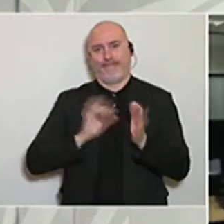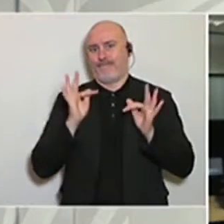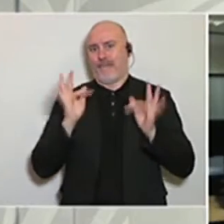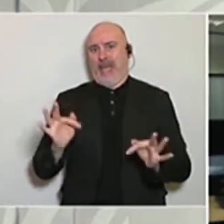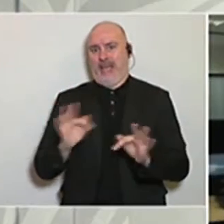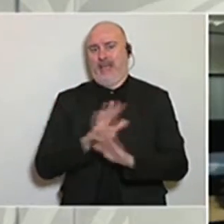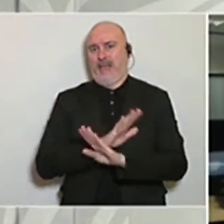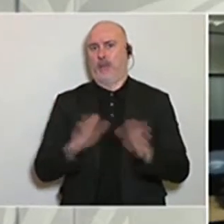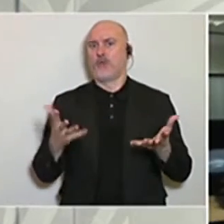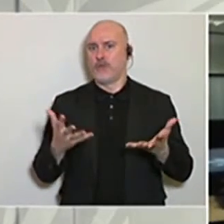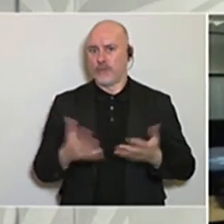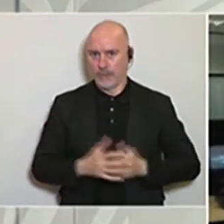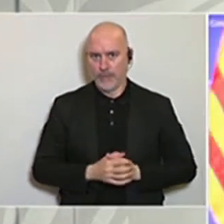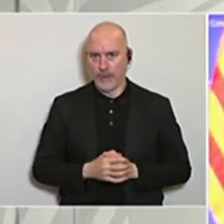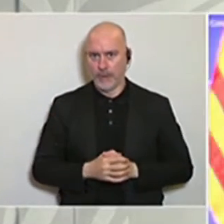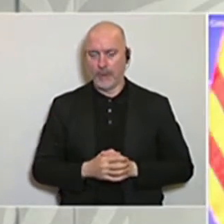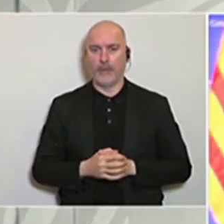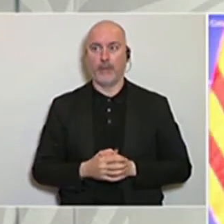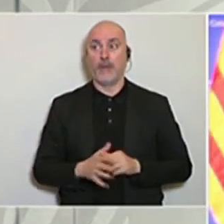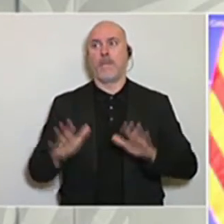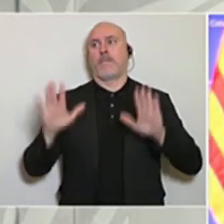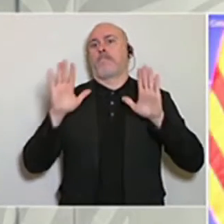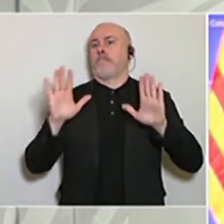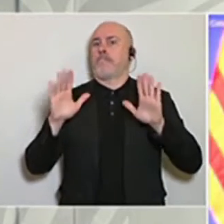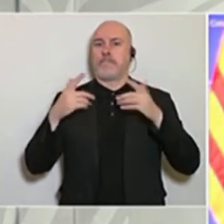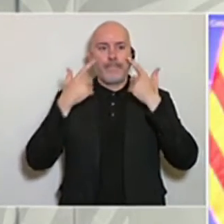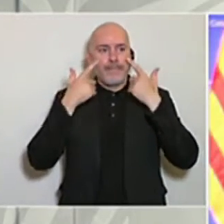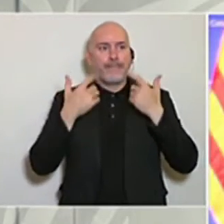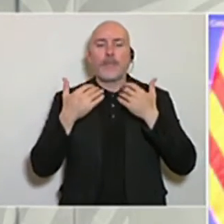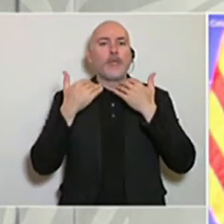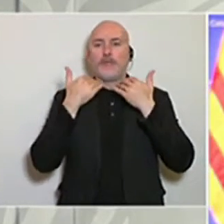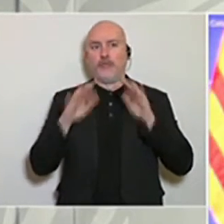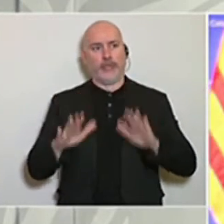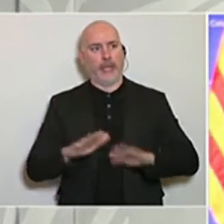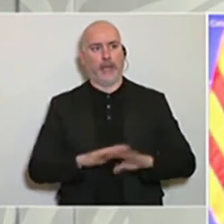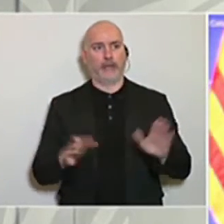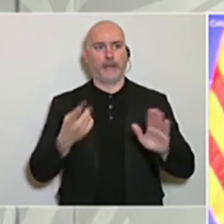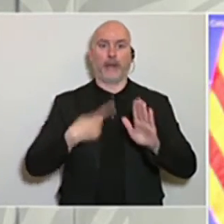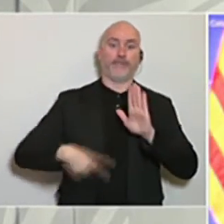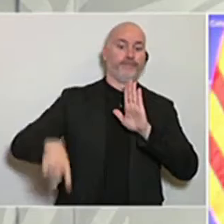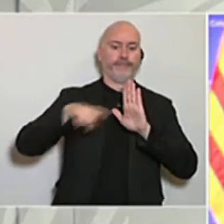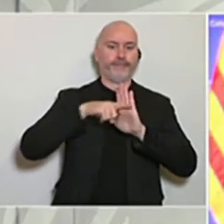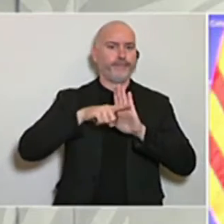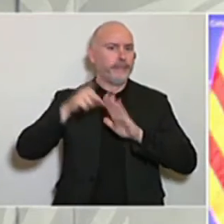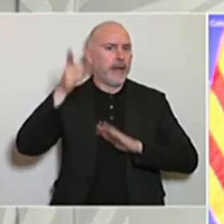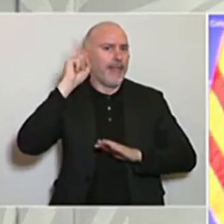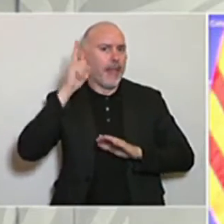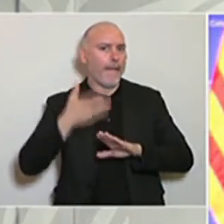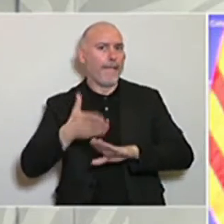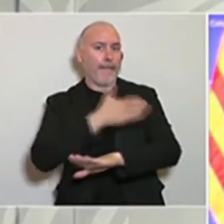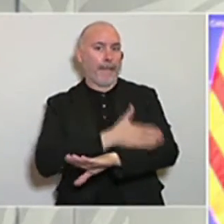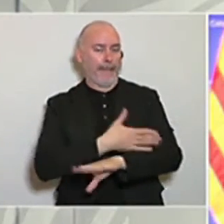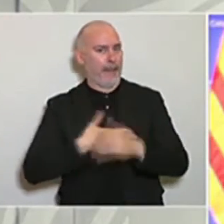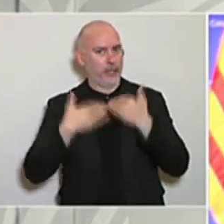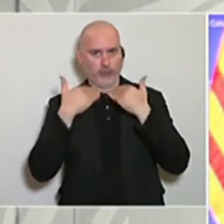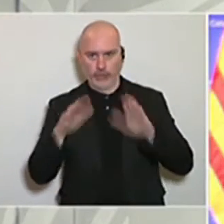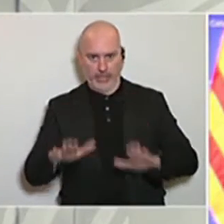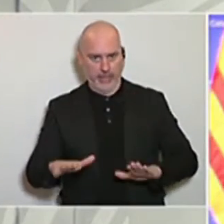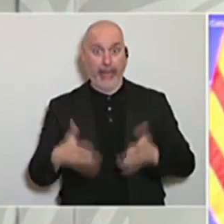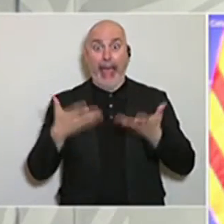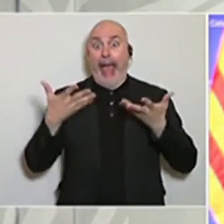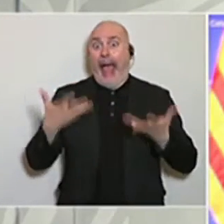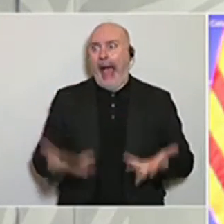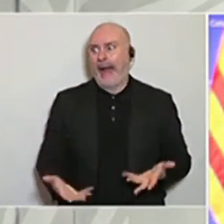estàvem, diríem, fa uns mesos? Mira, jo no sé si hi haurà una condició prèvia o no serà una condició prèvia. En aquests moments no estem